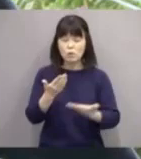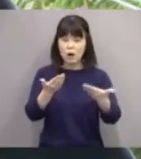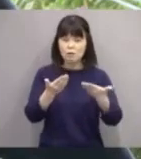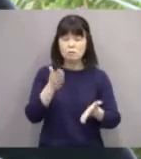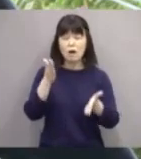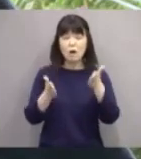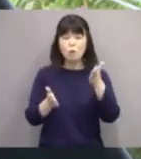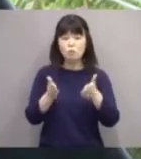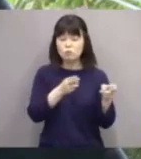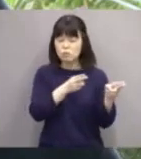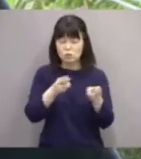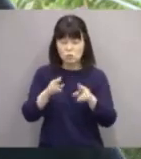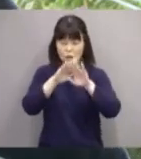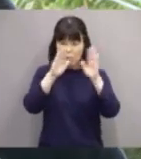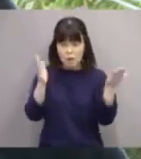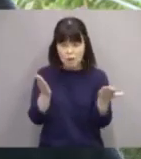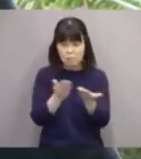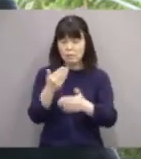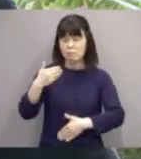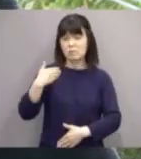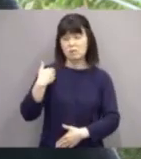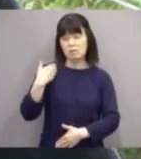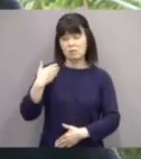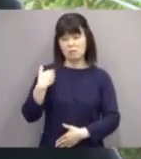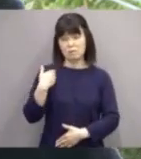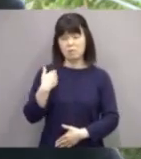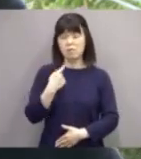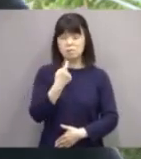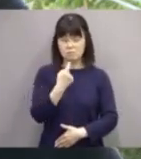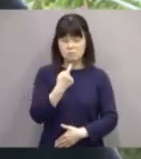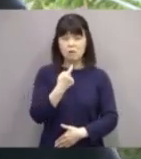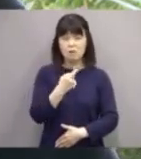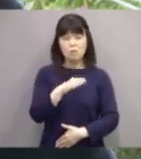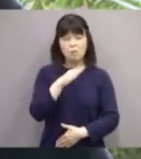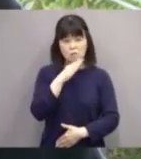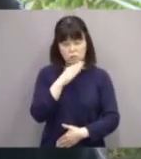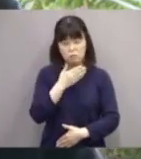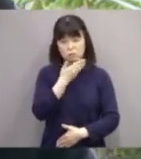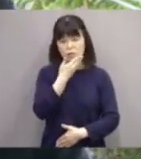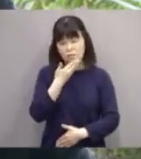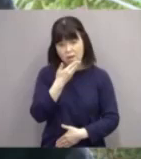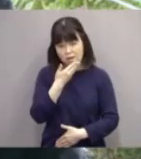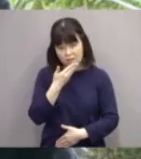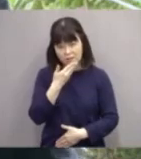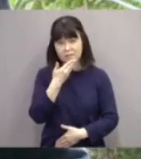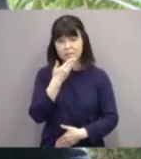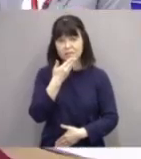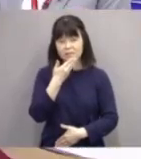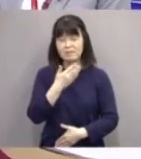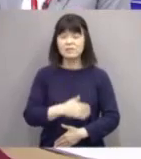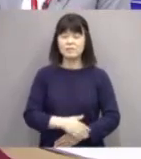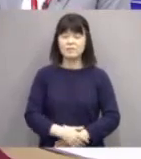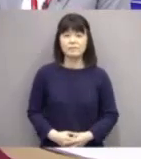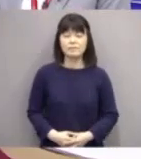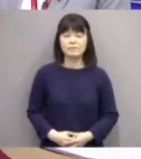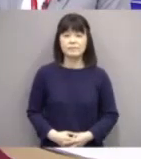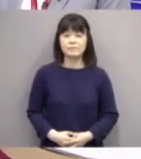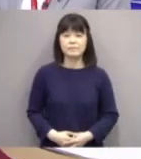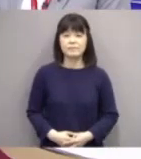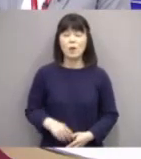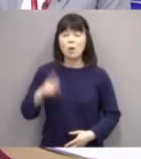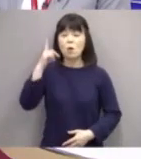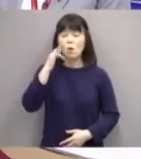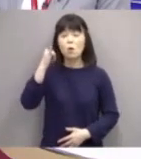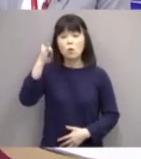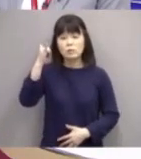らなかったので、あることを知ってはすごく便利だなと思って活用させてもらってます。 保